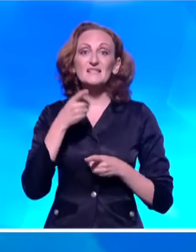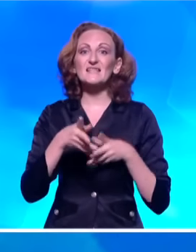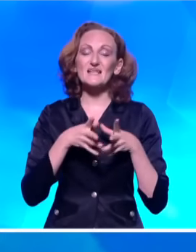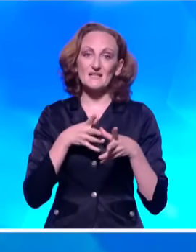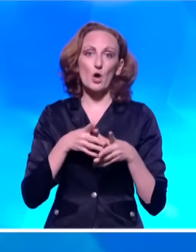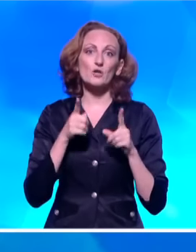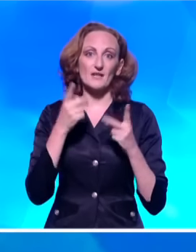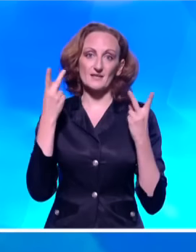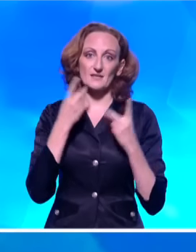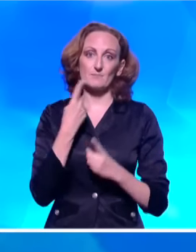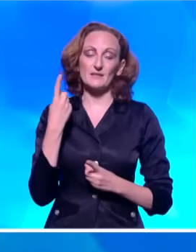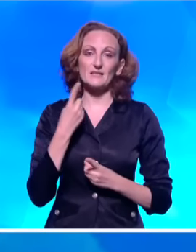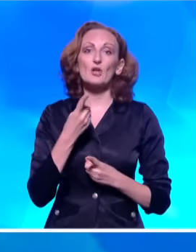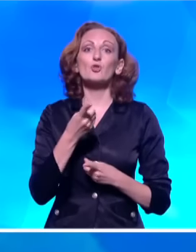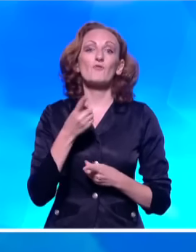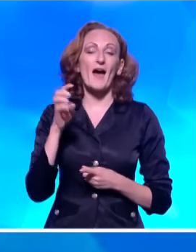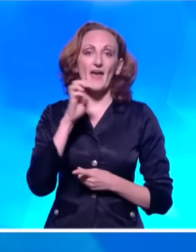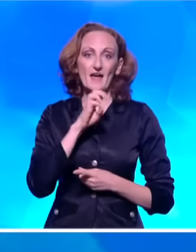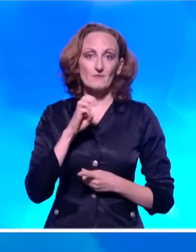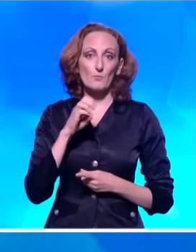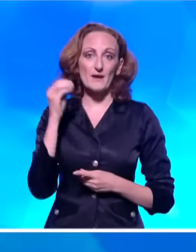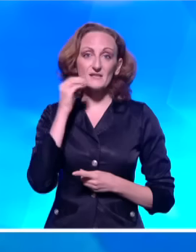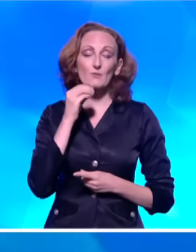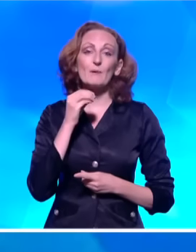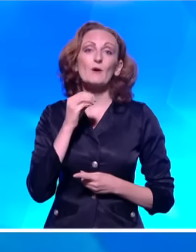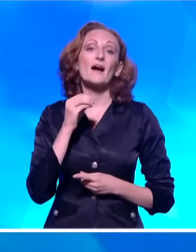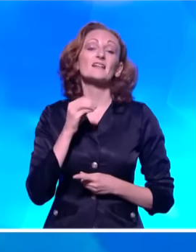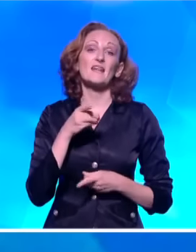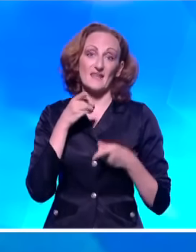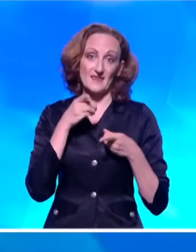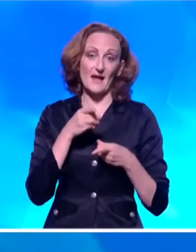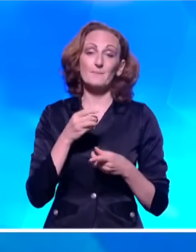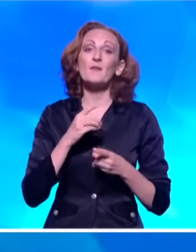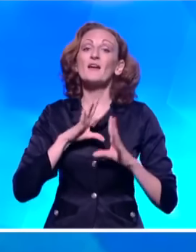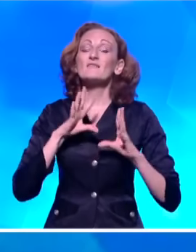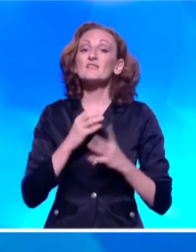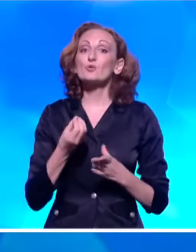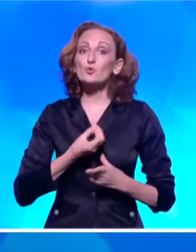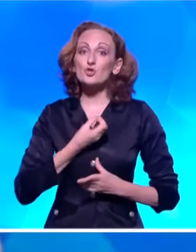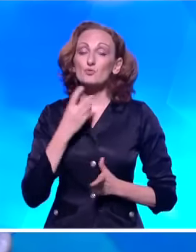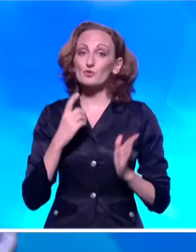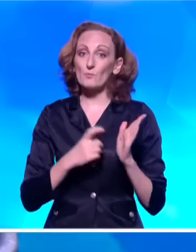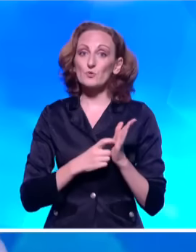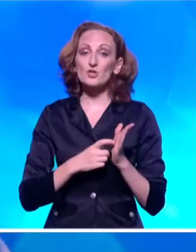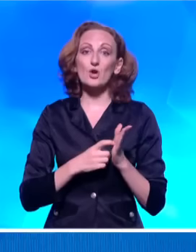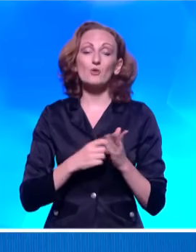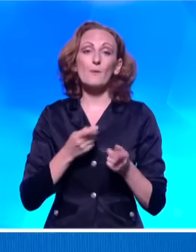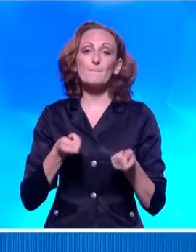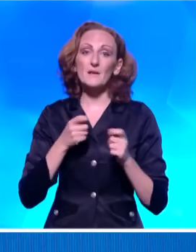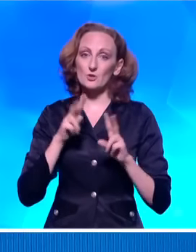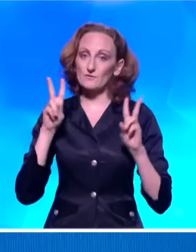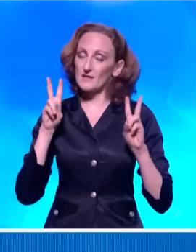да разберат едно, това е европейска България и в нея се случва и в нея всичко се случва по закон. Край на цитата, край и